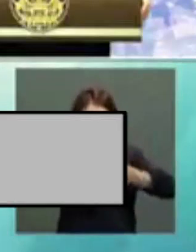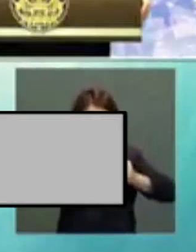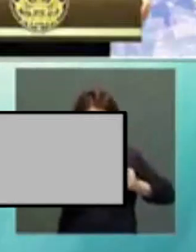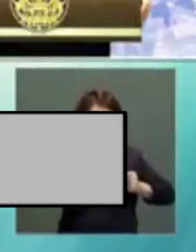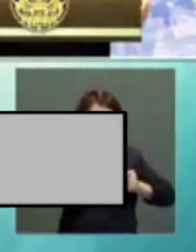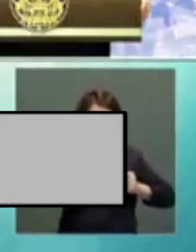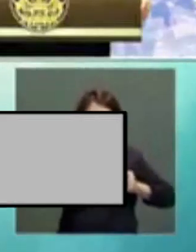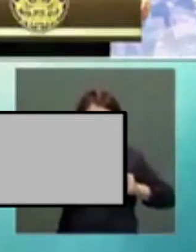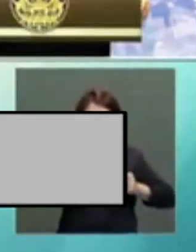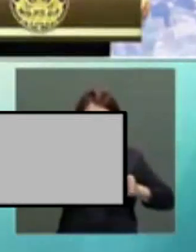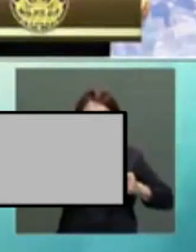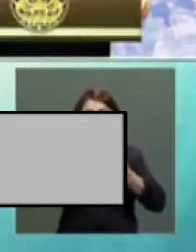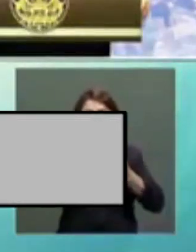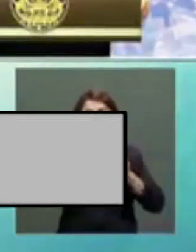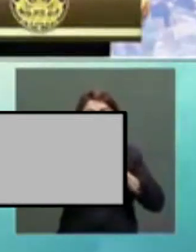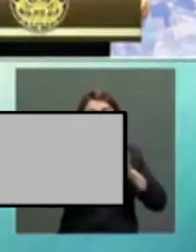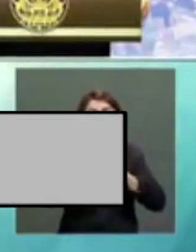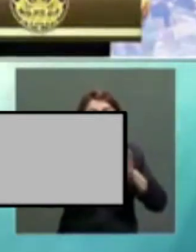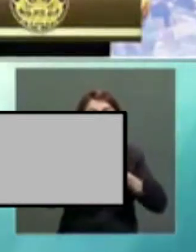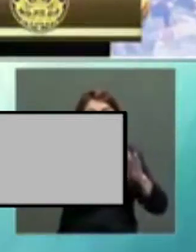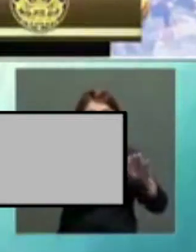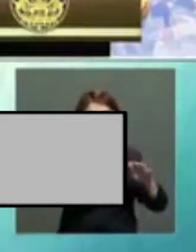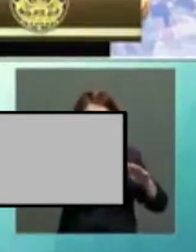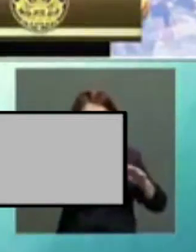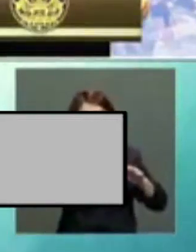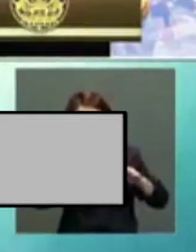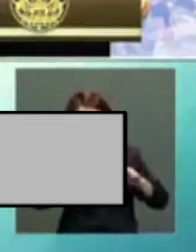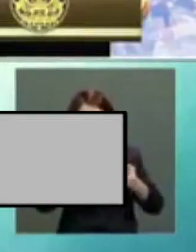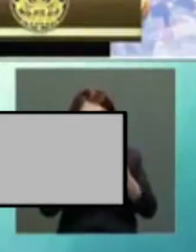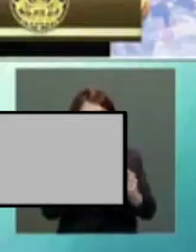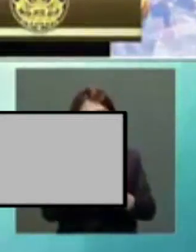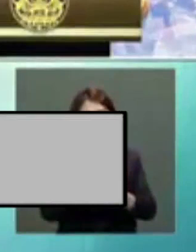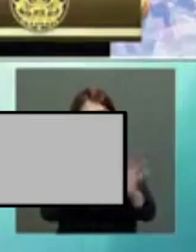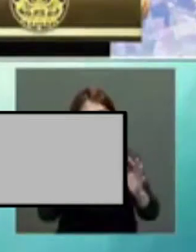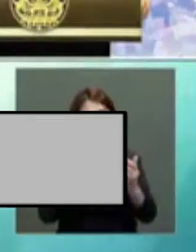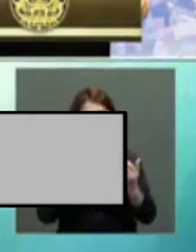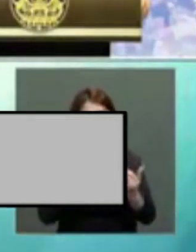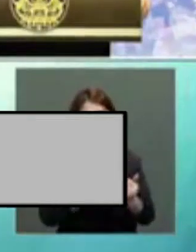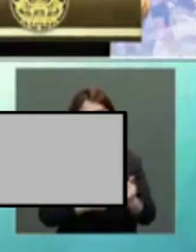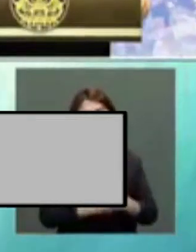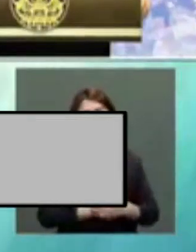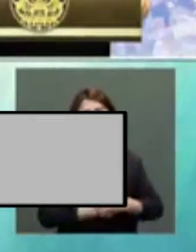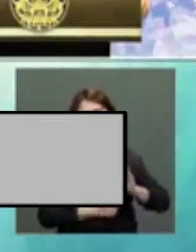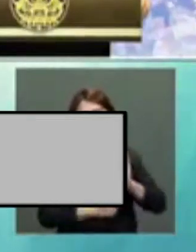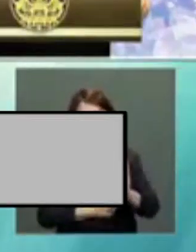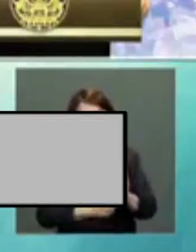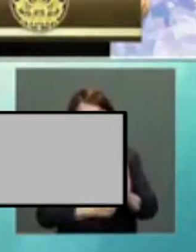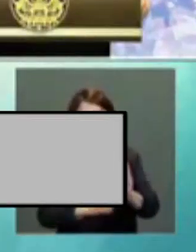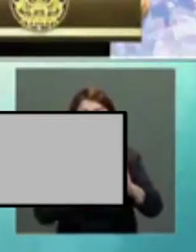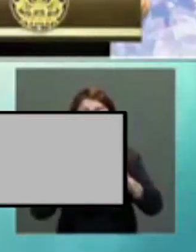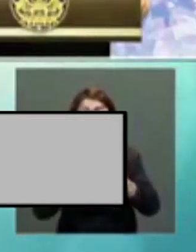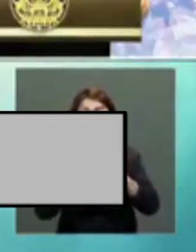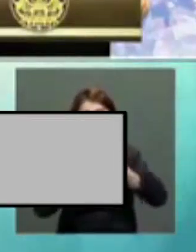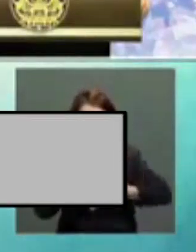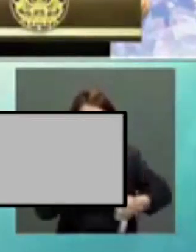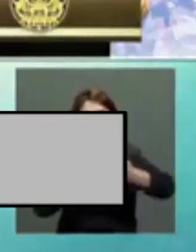แต่ว่าแนวโน้มก็ลงไปแต่ว่าชัดเจนคือการประกาศเคอร์ฟิวนะครับซึ่งเริ่มตั้งแต่วัน